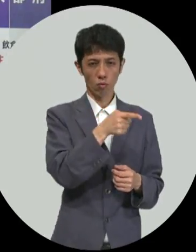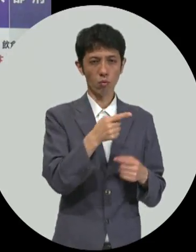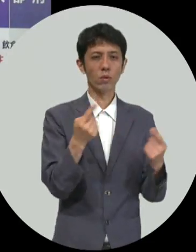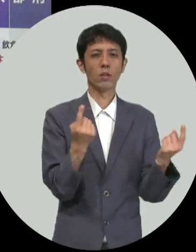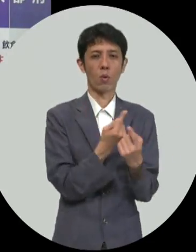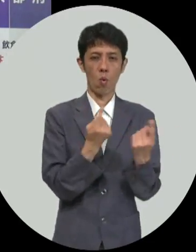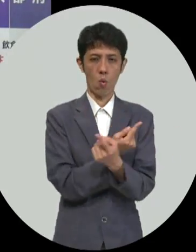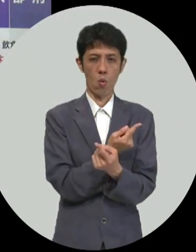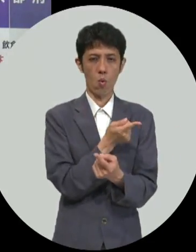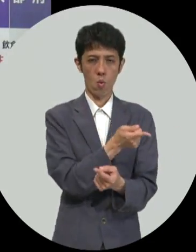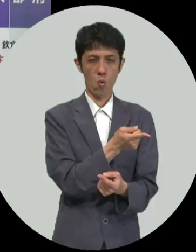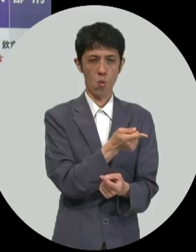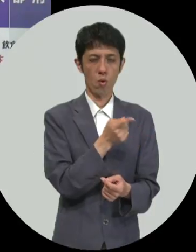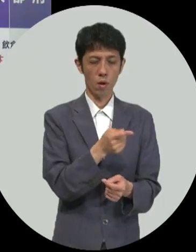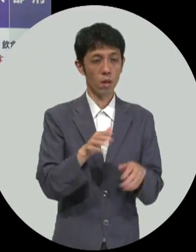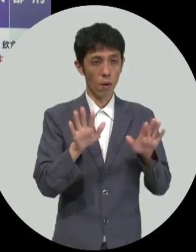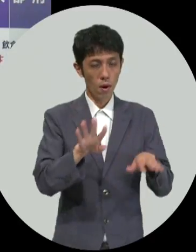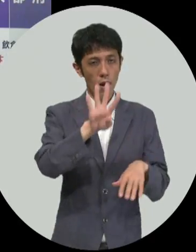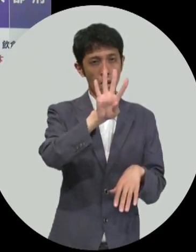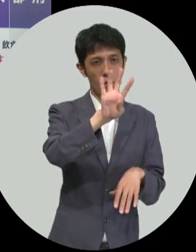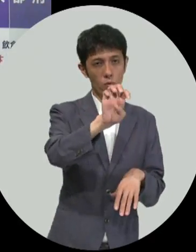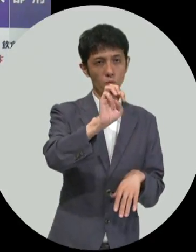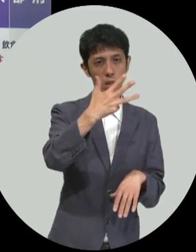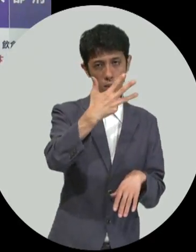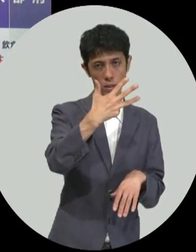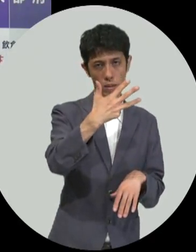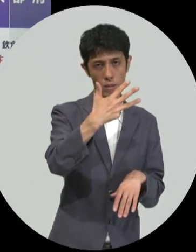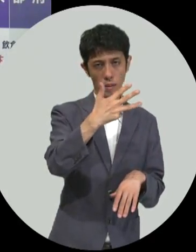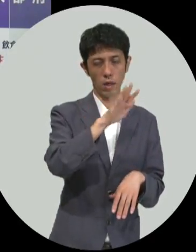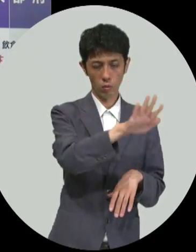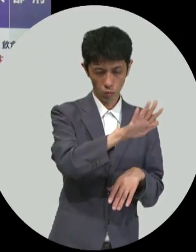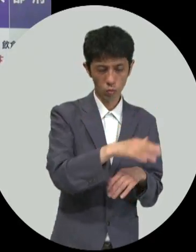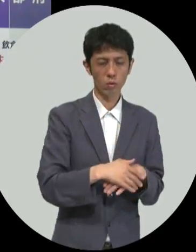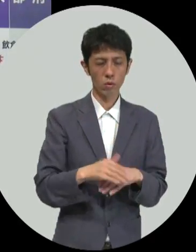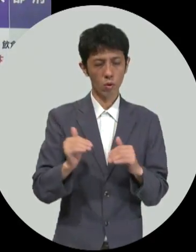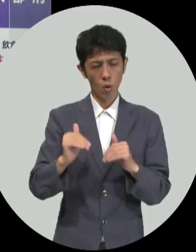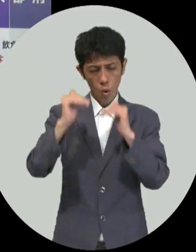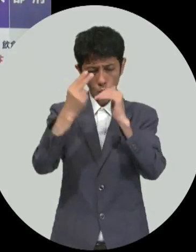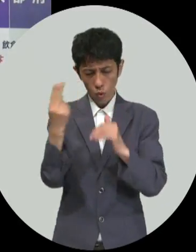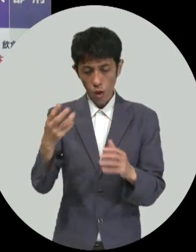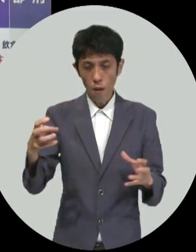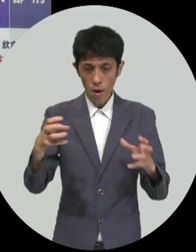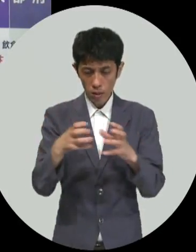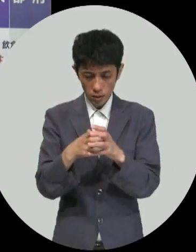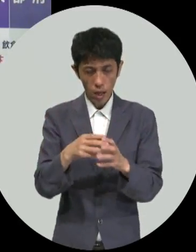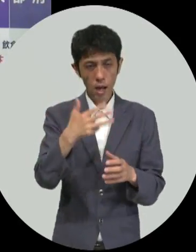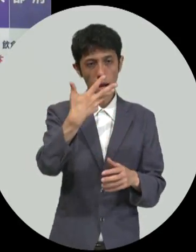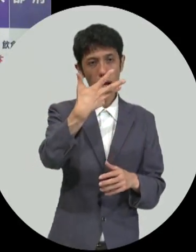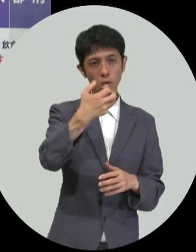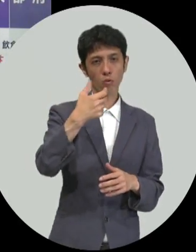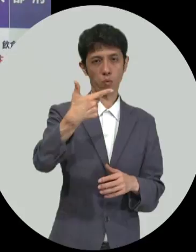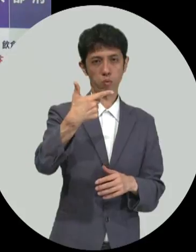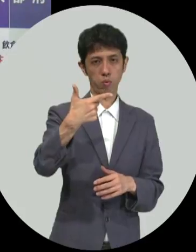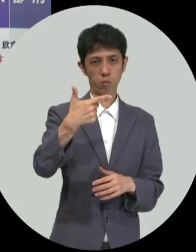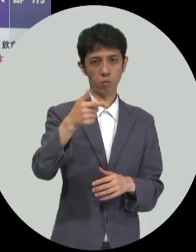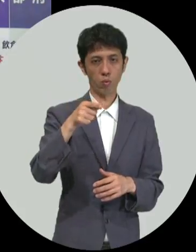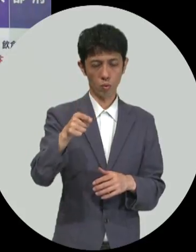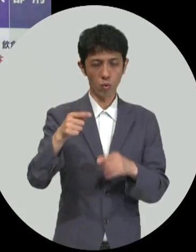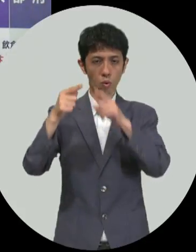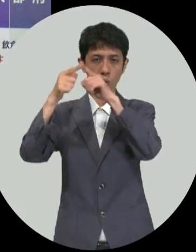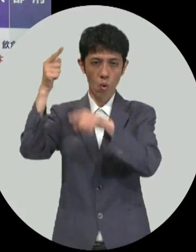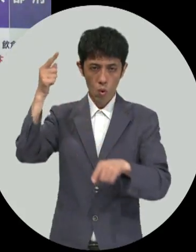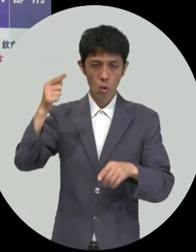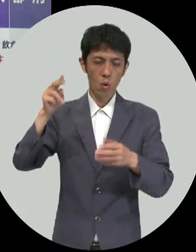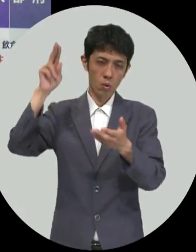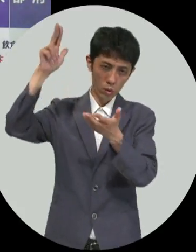については、まあ、従来48床ということで、まあ、それと高度重症を足した86床を、厚生労働省定義